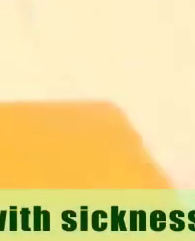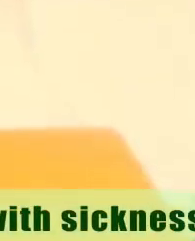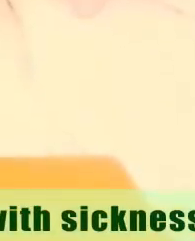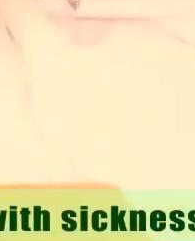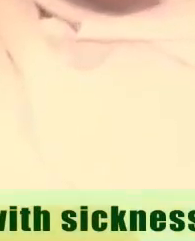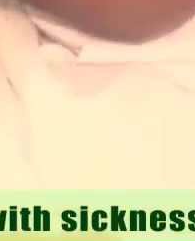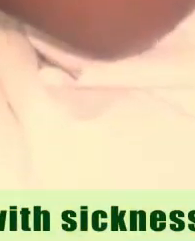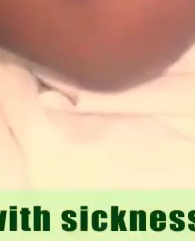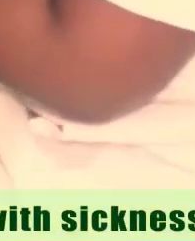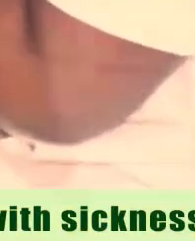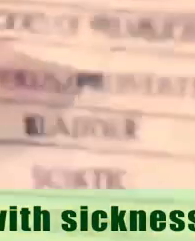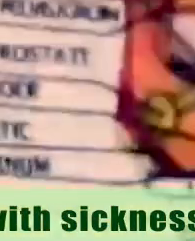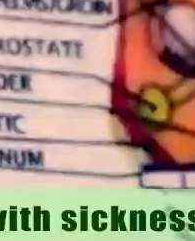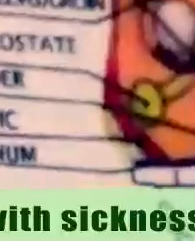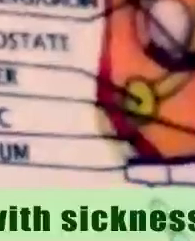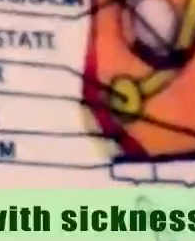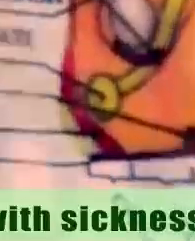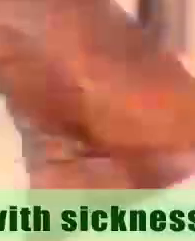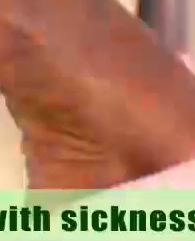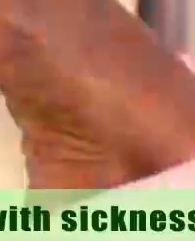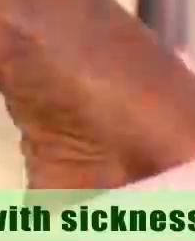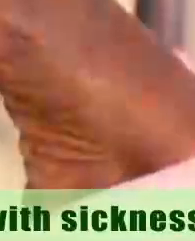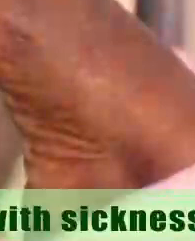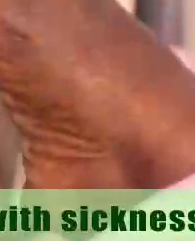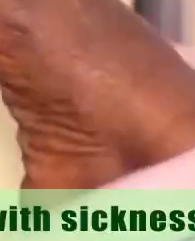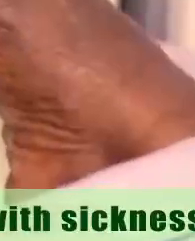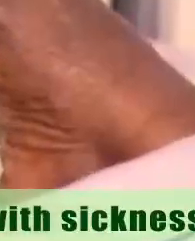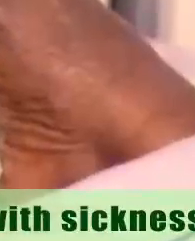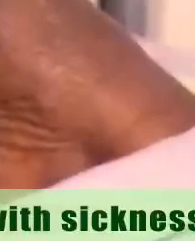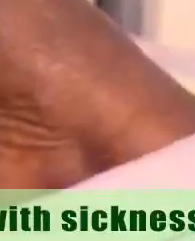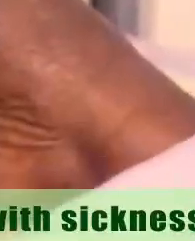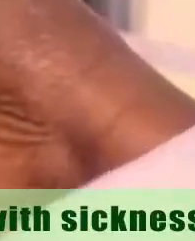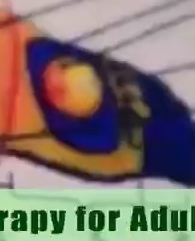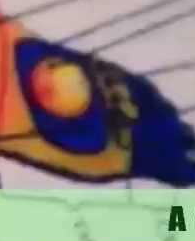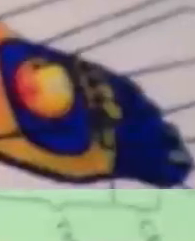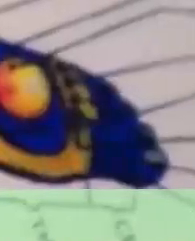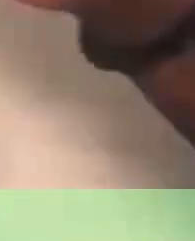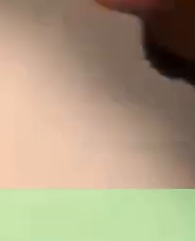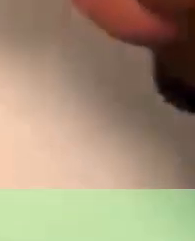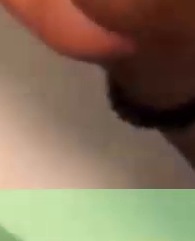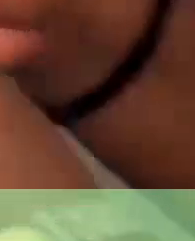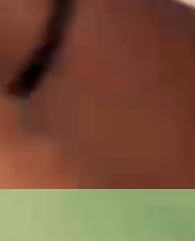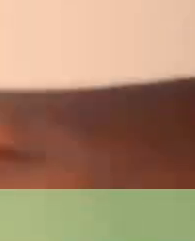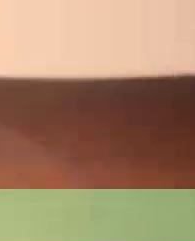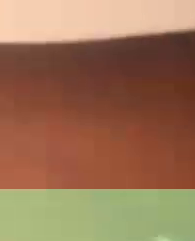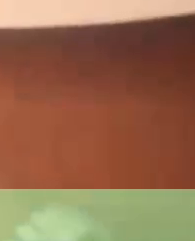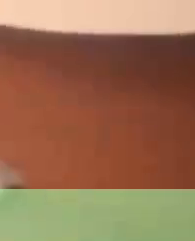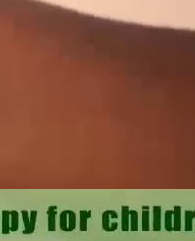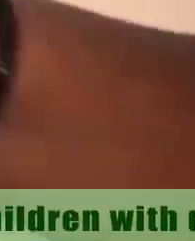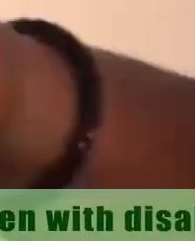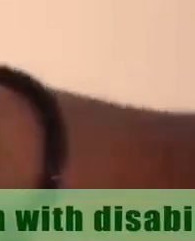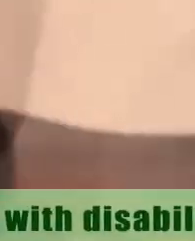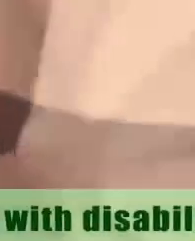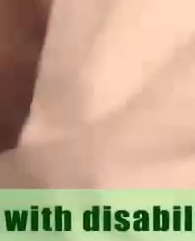aba bahanga bazihanga murabifashishije reflexology bwa buryo bwihariye bukangura imyakura yaba ari n'umwana wavukanye